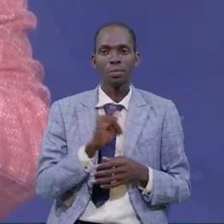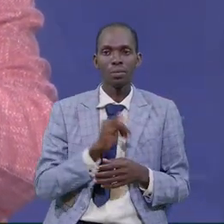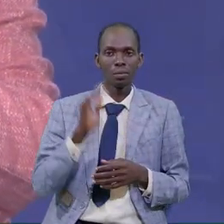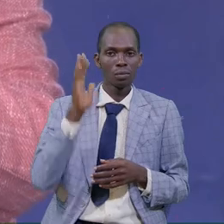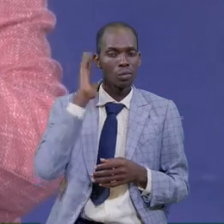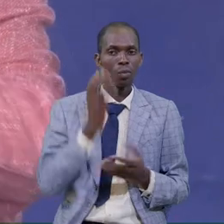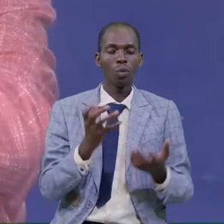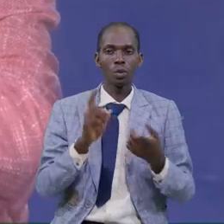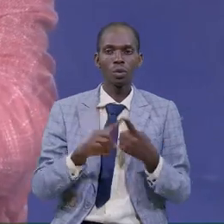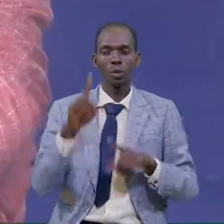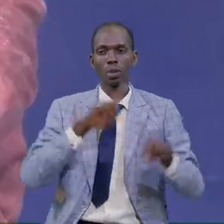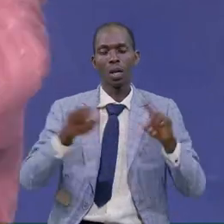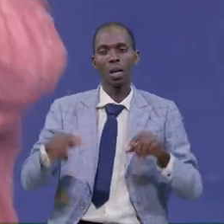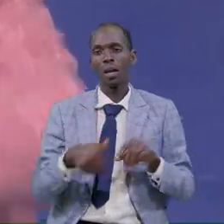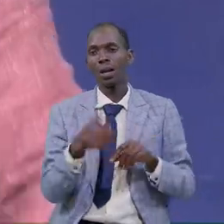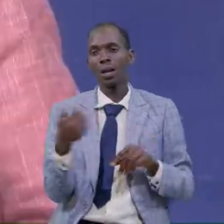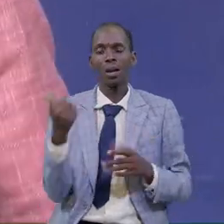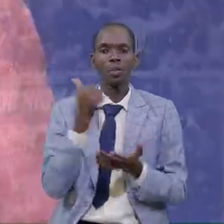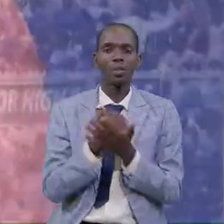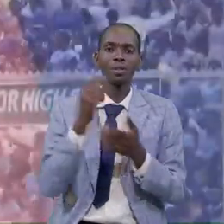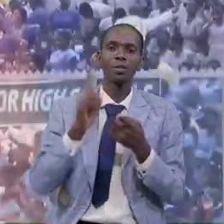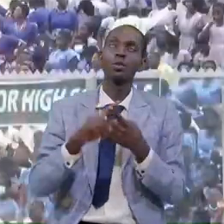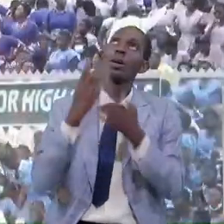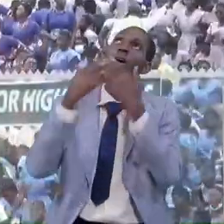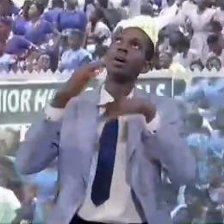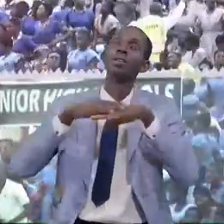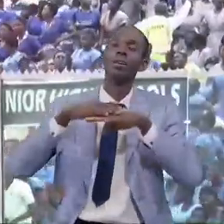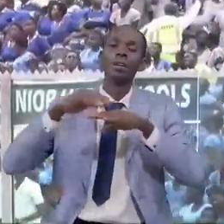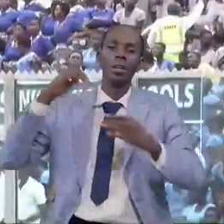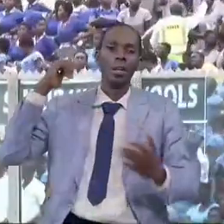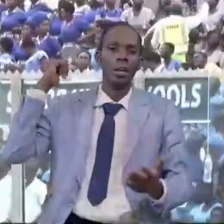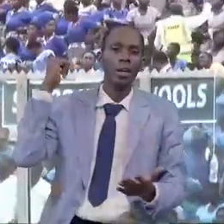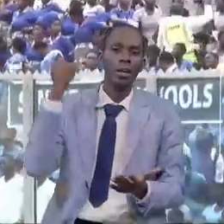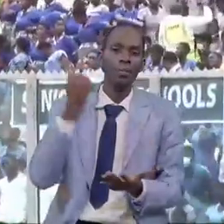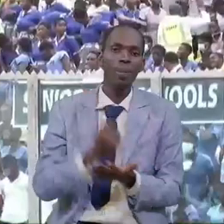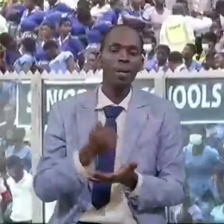notre amen au ciel. Amen.